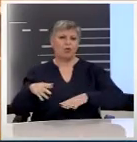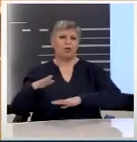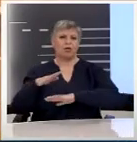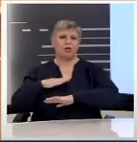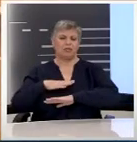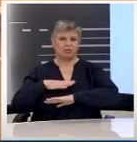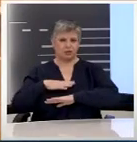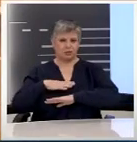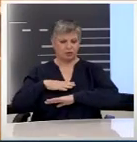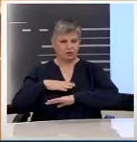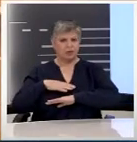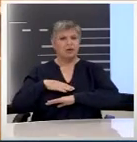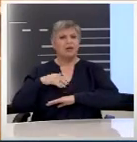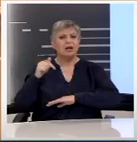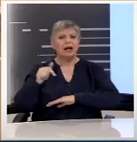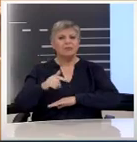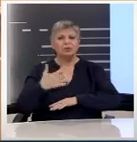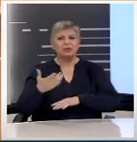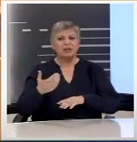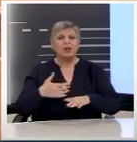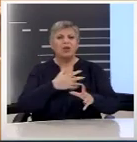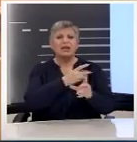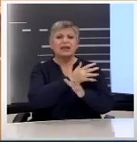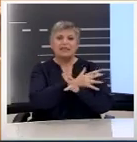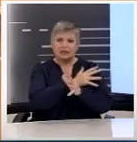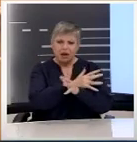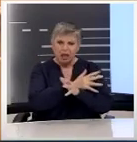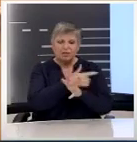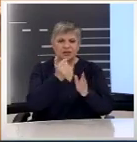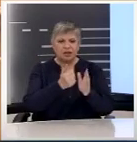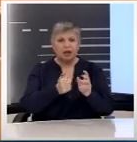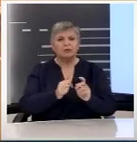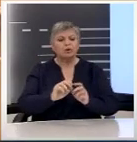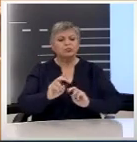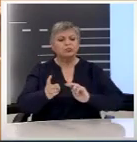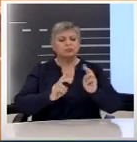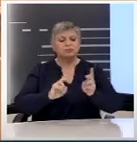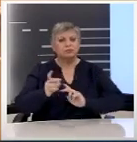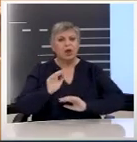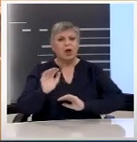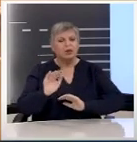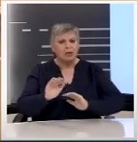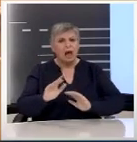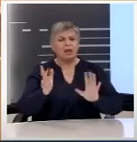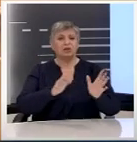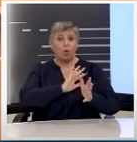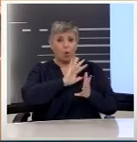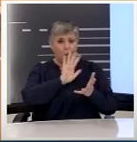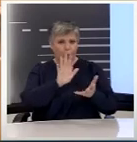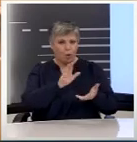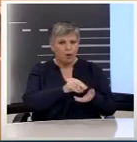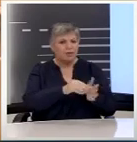εξετάσει ο εισαγγελέας εφετών τα περαιτέρω? Ή έπρεπε να κάνει αυτό που έκανε με βάση το Σύνταγμα? Να παραπέμψει την